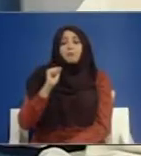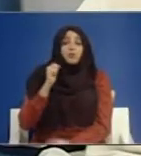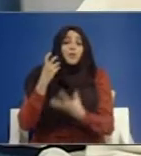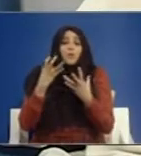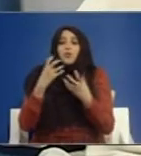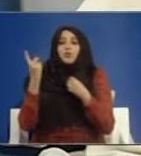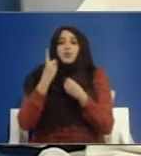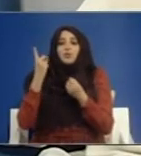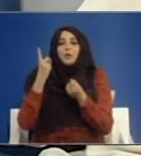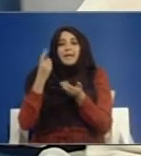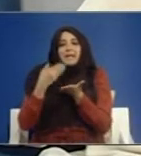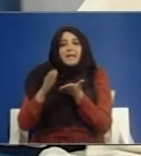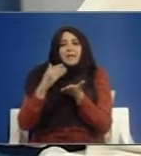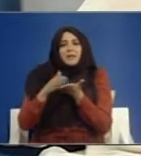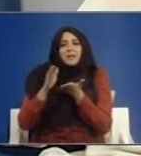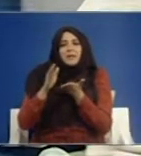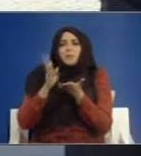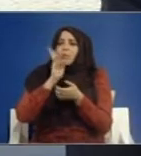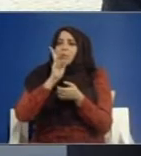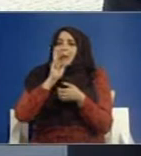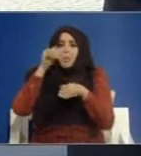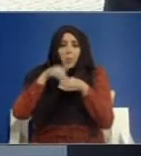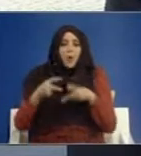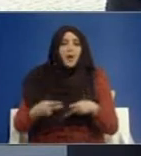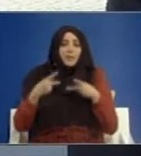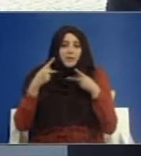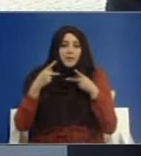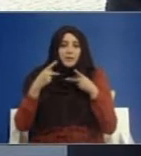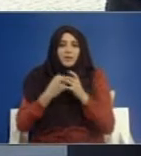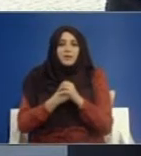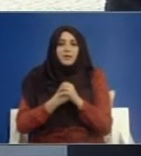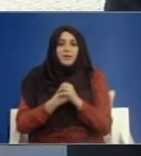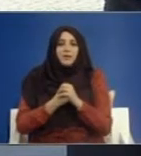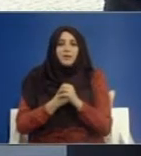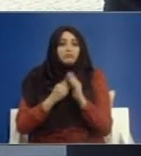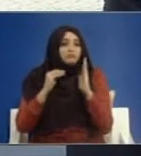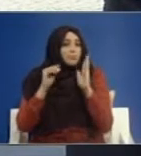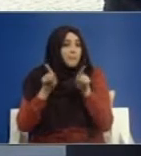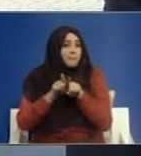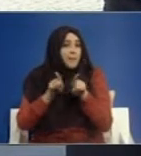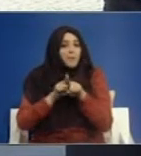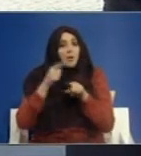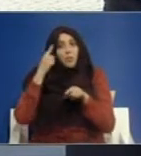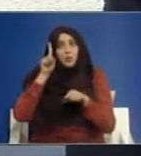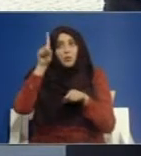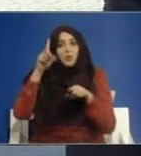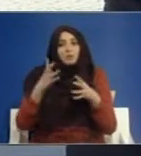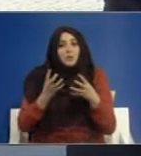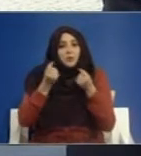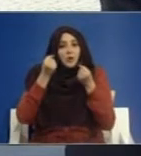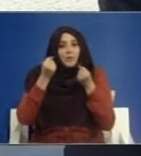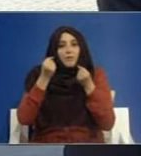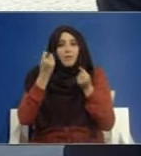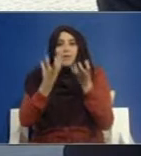من الشرور في الدنيا، وكذلك أن يقيه الله عز وجل